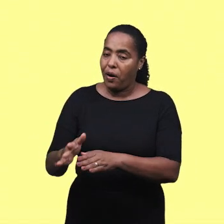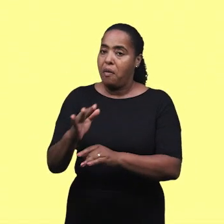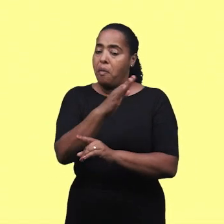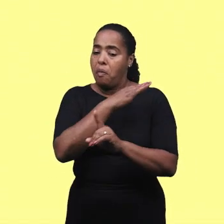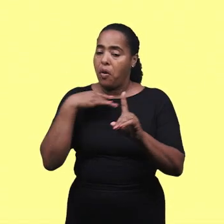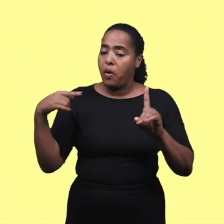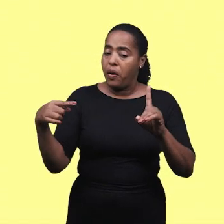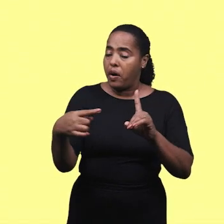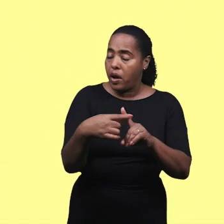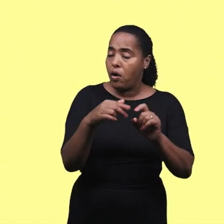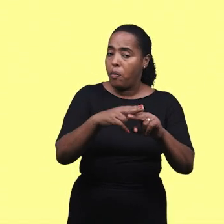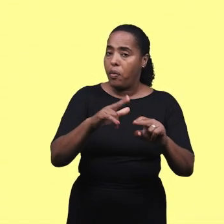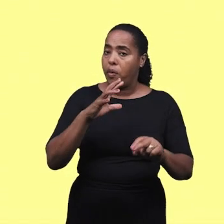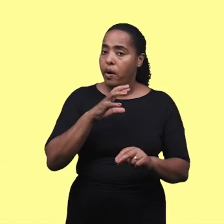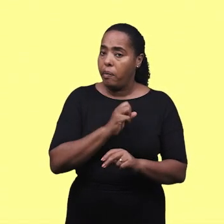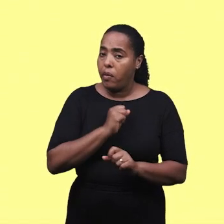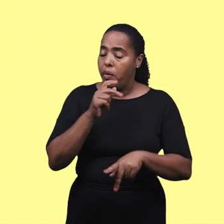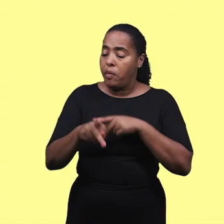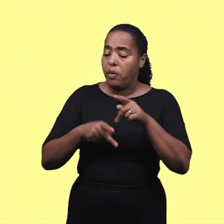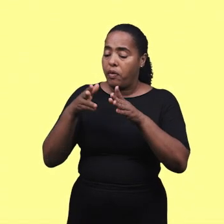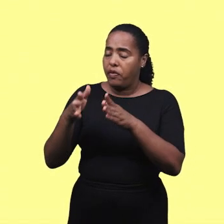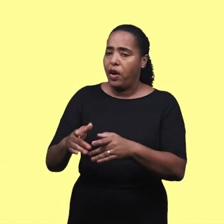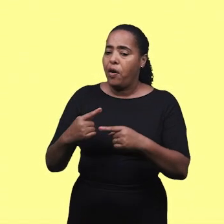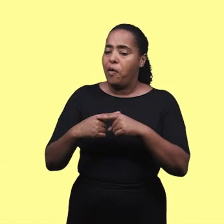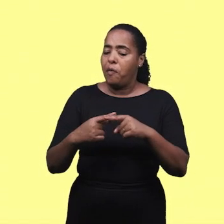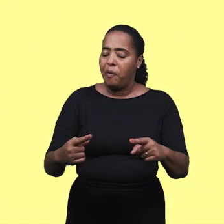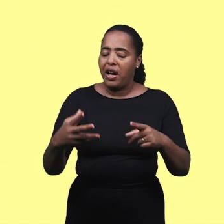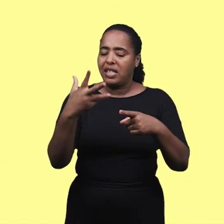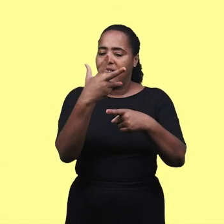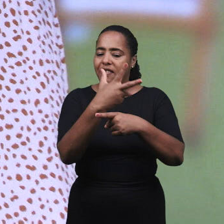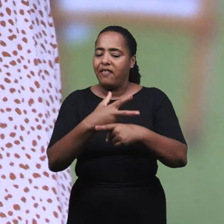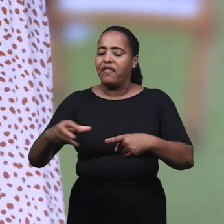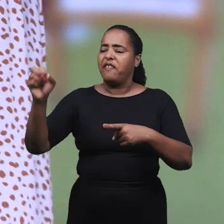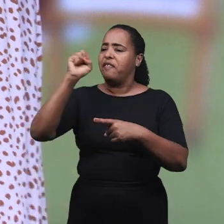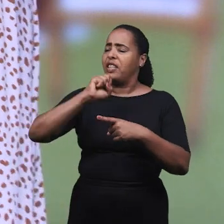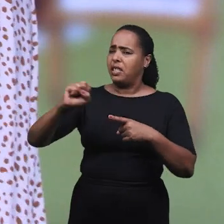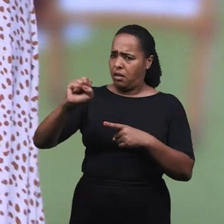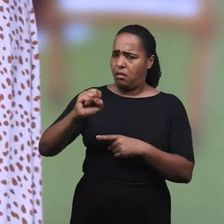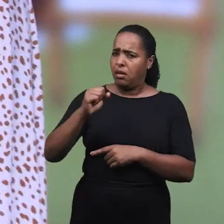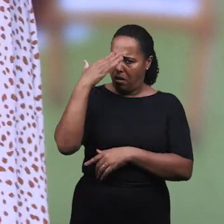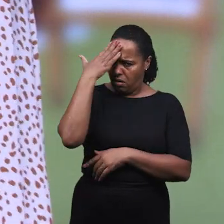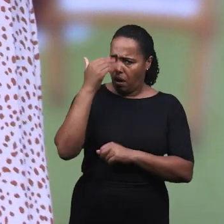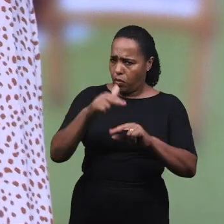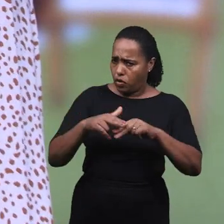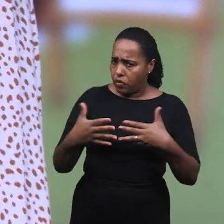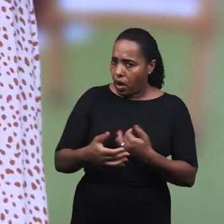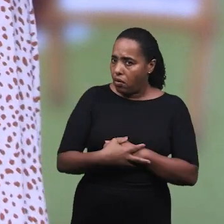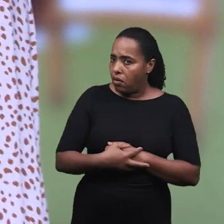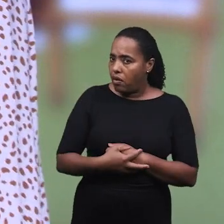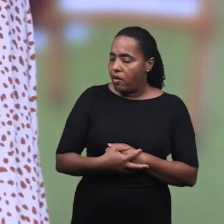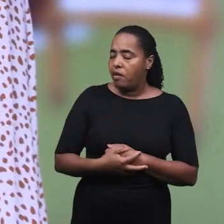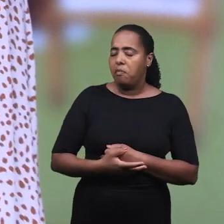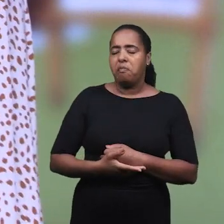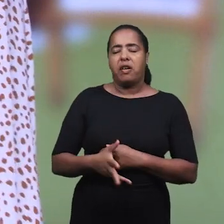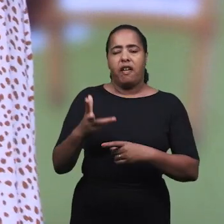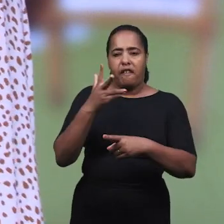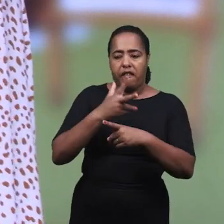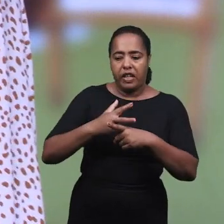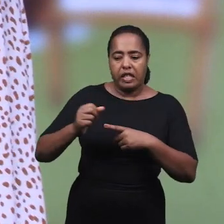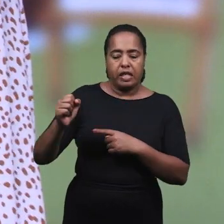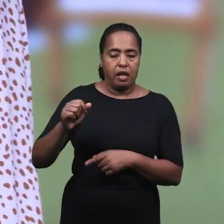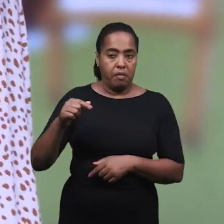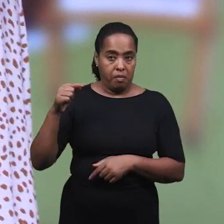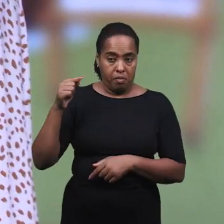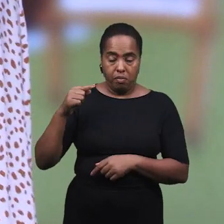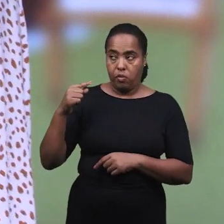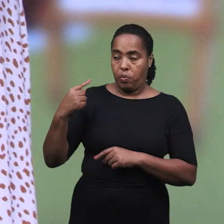Il est mort par amour à son Église. Il a vaincu la mort. Vous savez pourquoi Jésus a vaincu la mort? Pour vaincre la